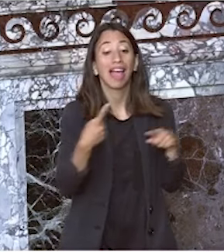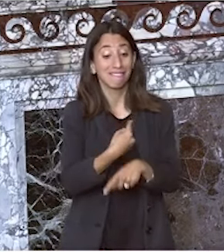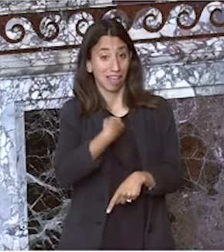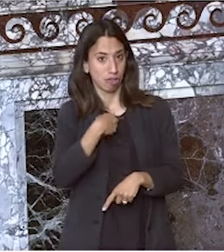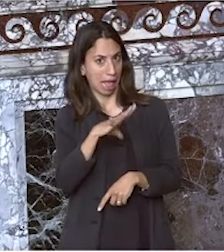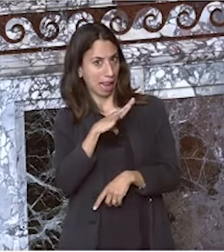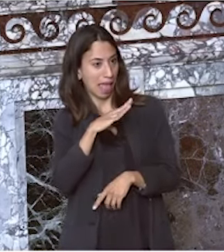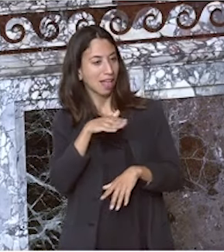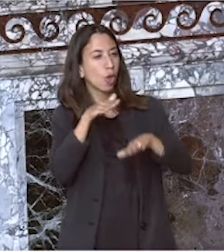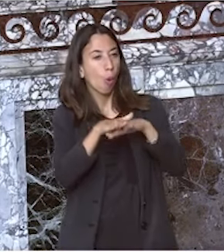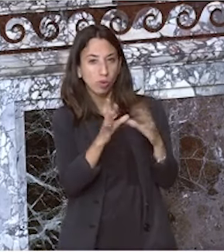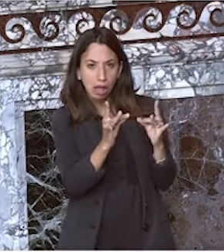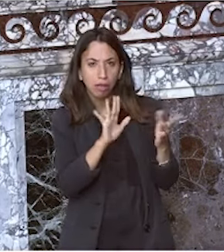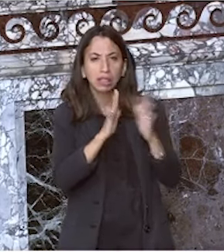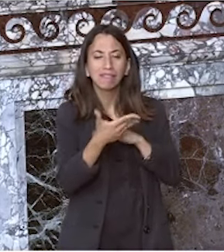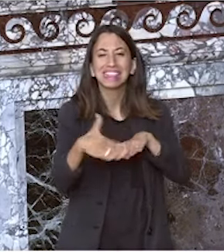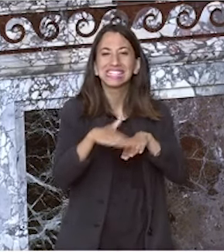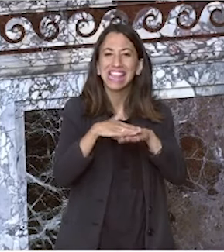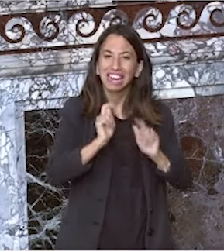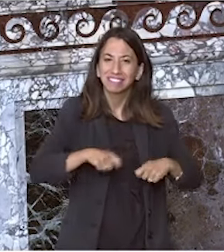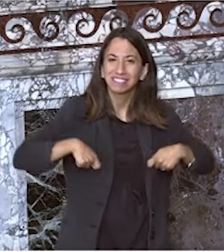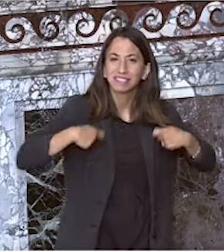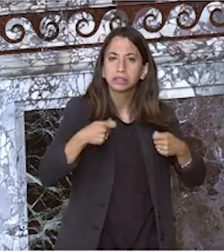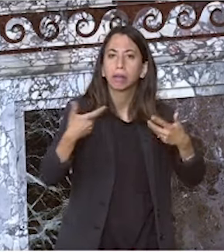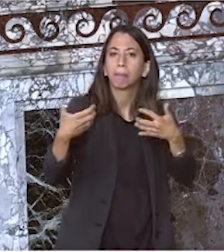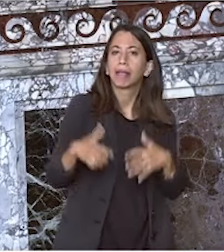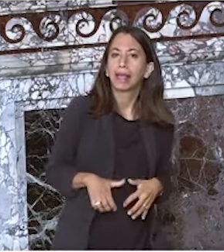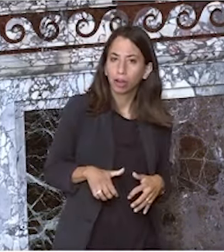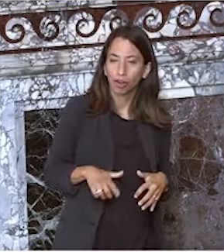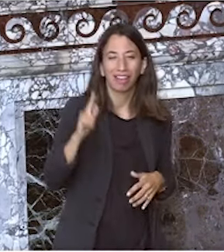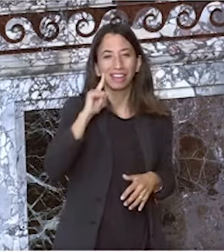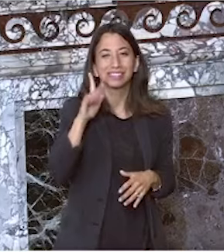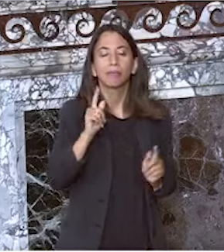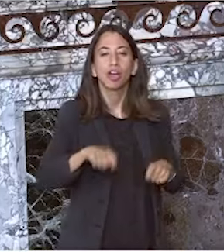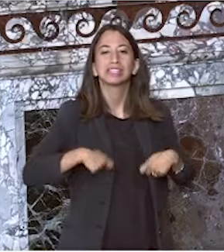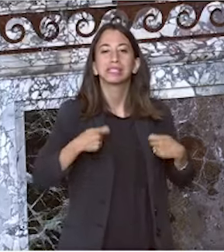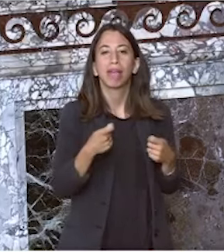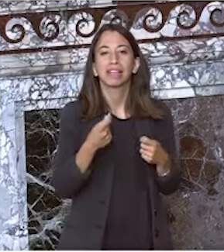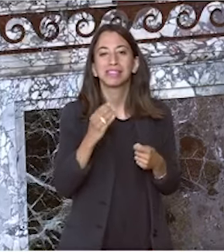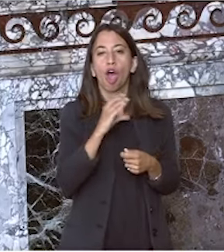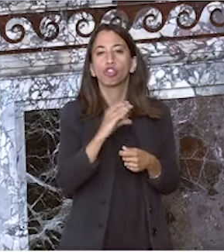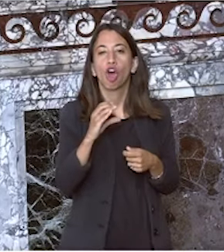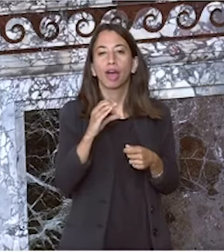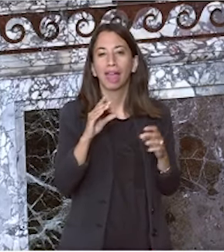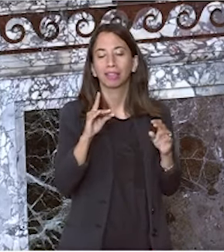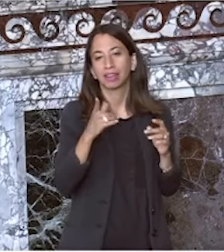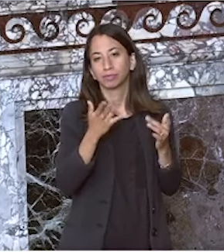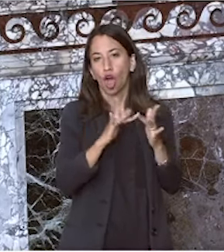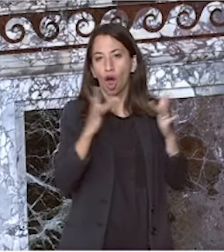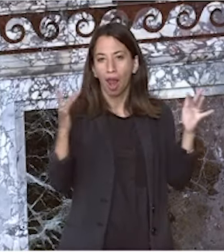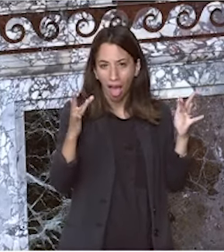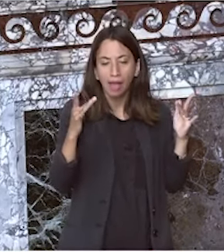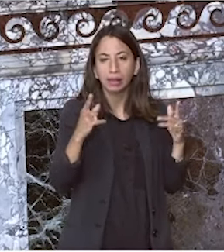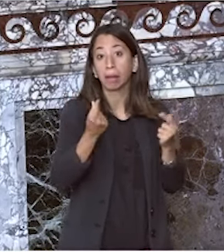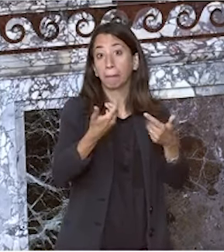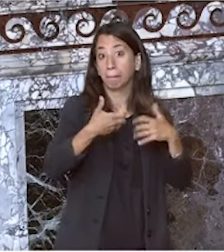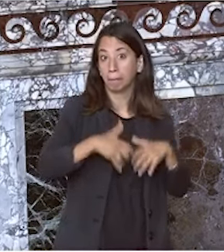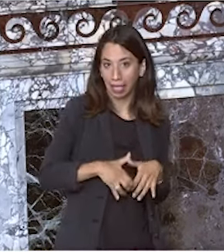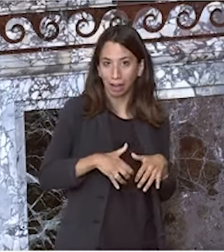dei servizi del 60%, ad esempio per le spese sui conti online rispetto a quelli tradizionali, oltre